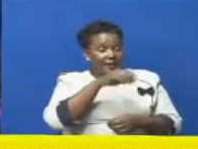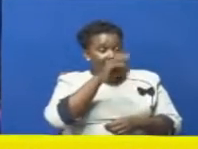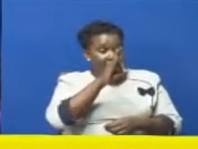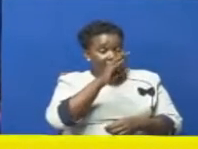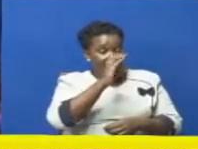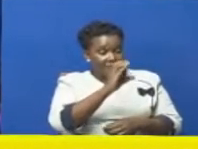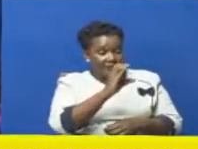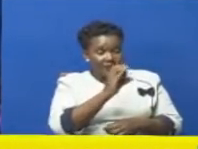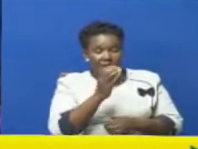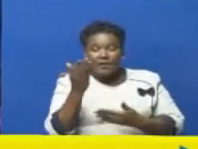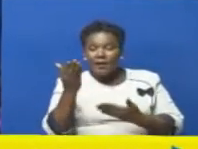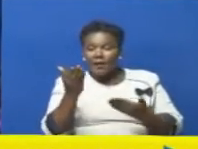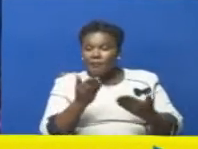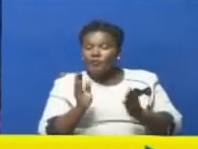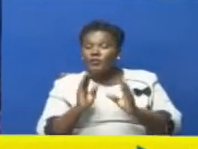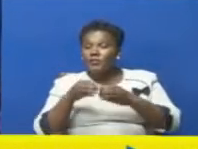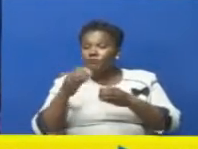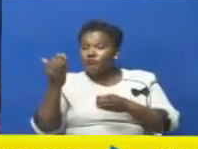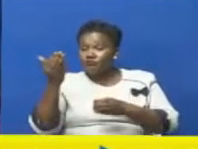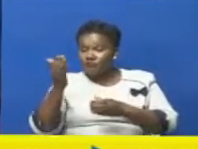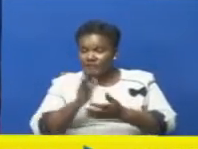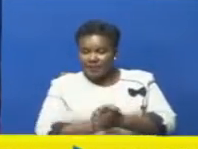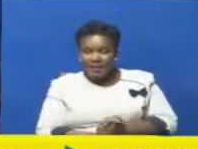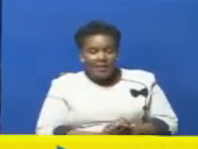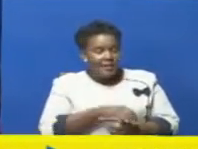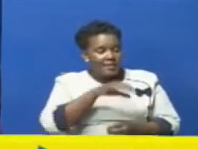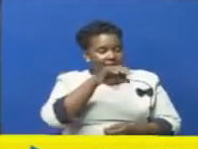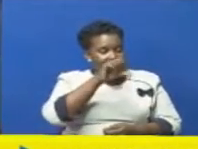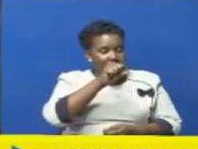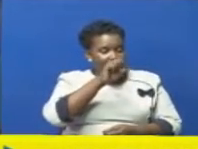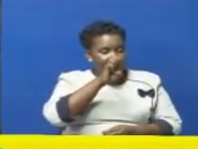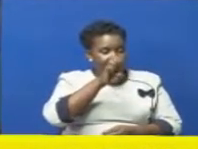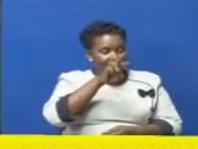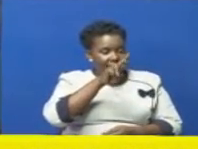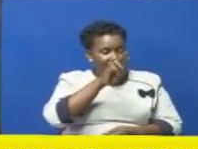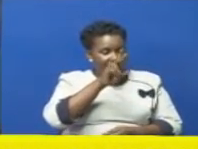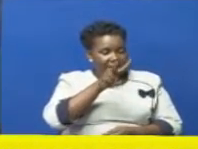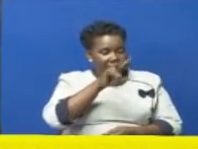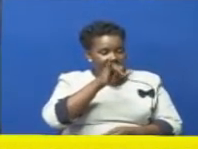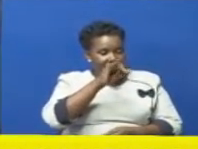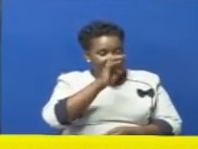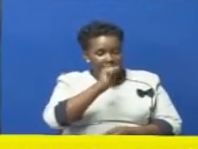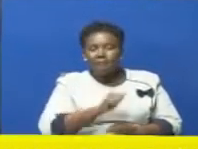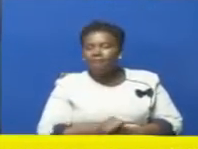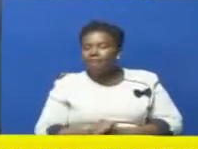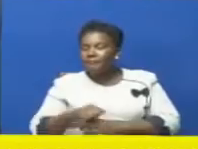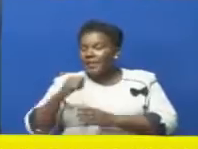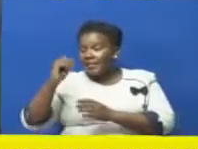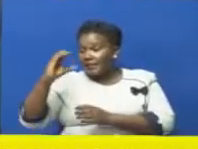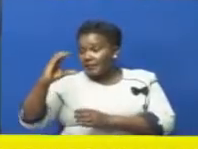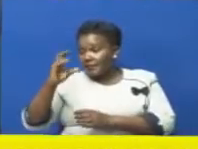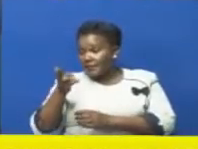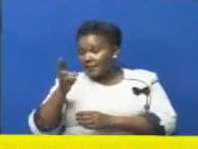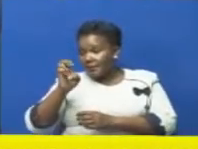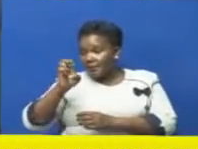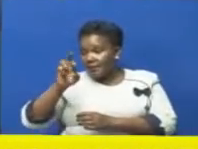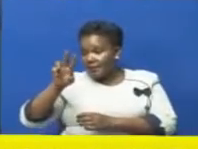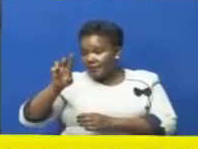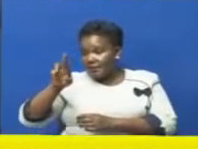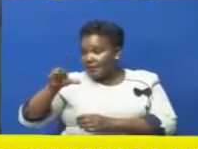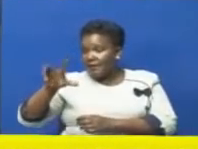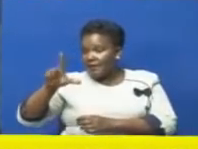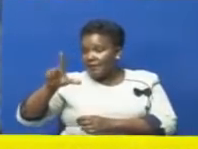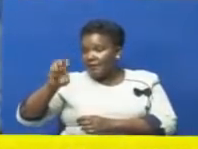inaikaribisha Wolfsburg, huku Lille ikicheza na Sevilla. Na kundi HLC itacheza na Malmo, wakati Zenit